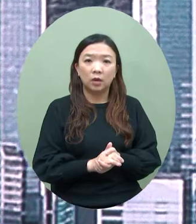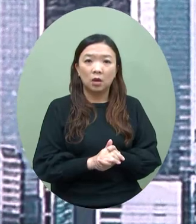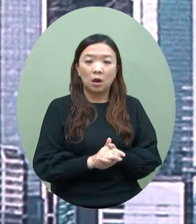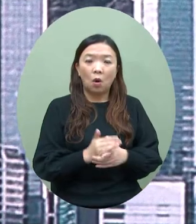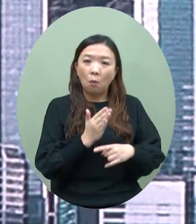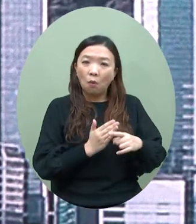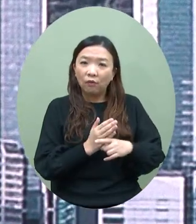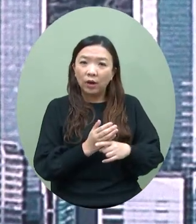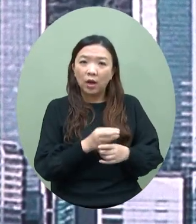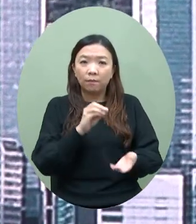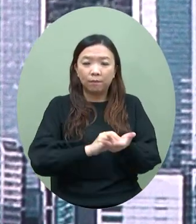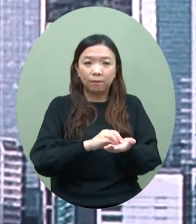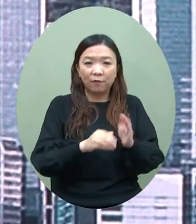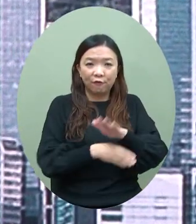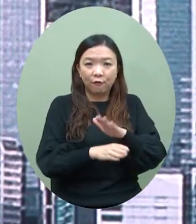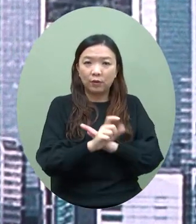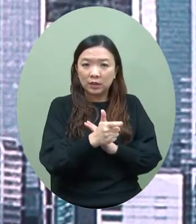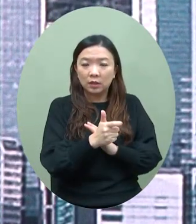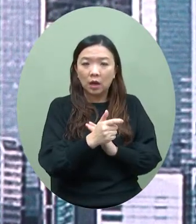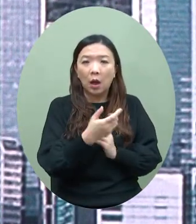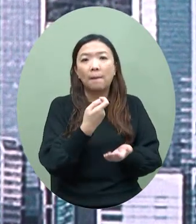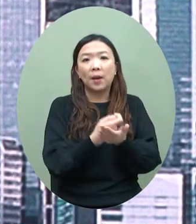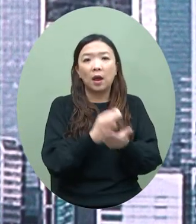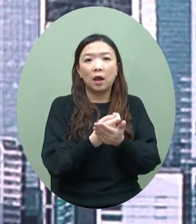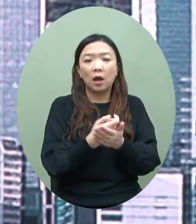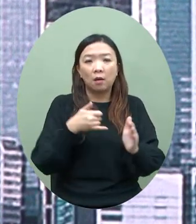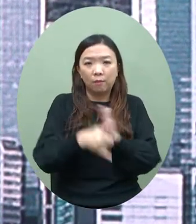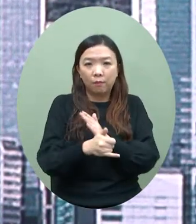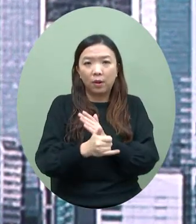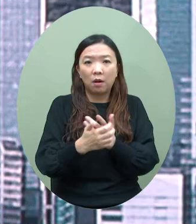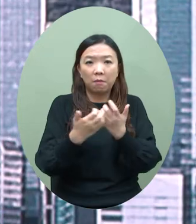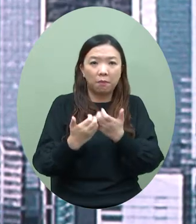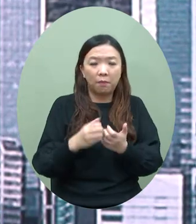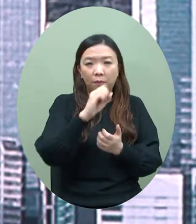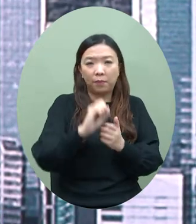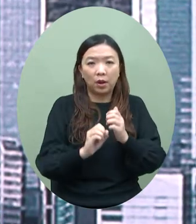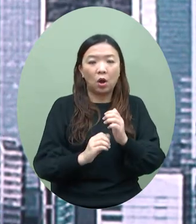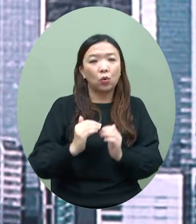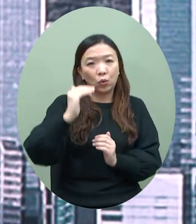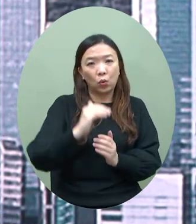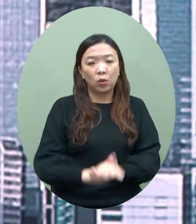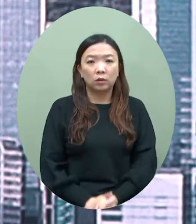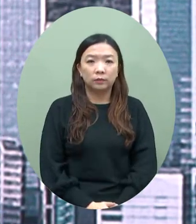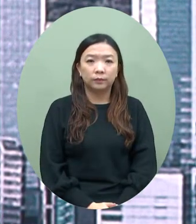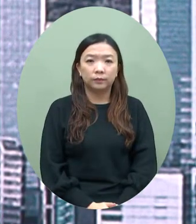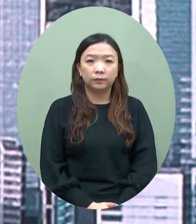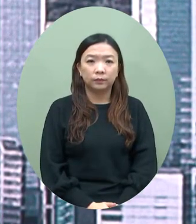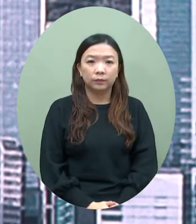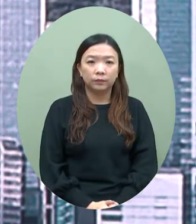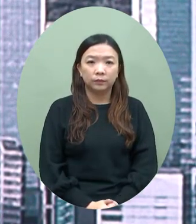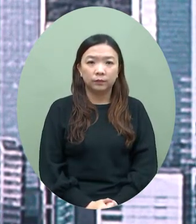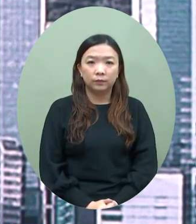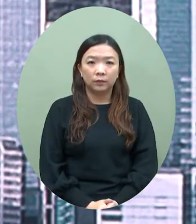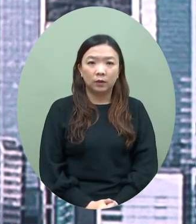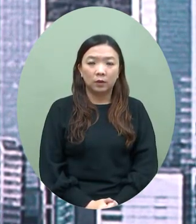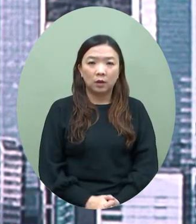嘅嚇，咁個入住率都係高嘅嚇，咁就但係嗰個嘅即係進